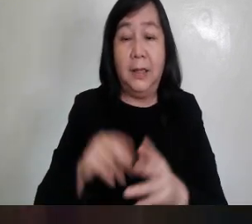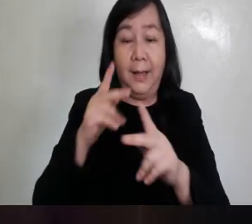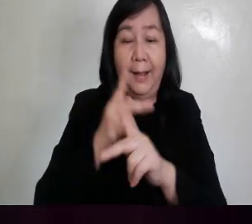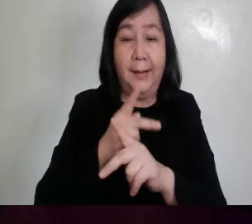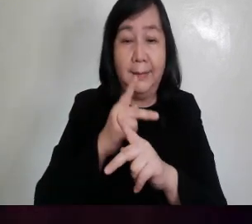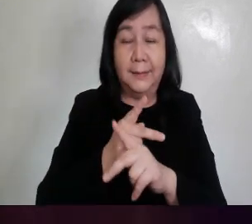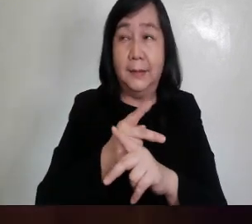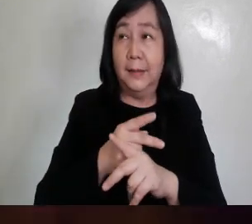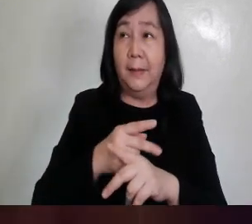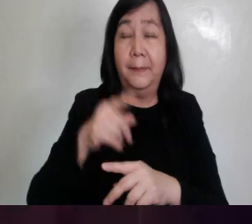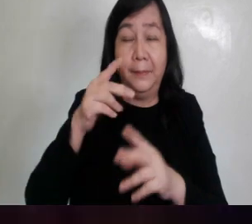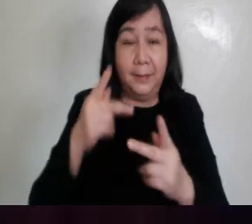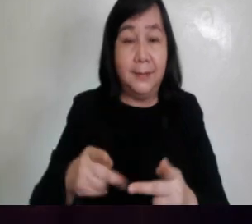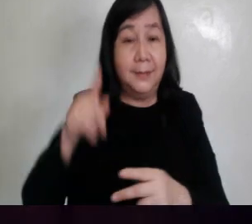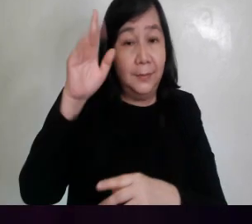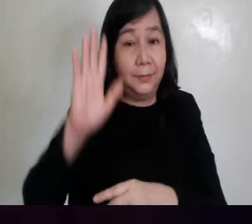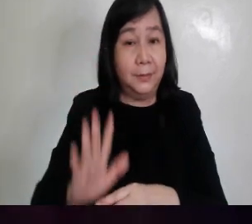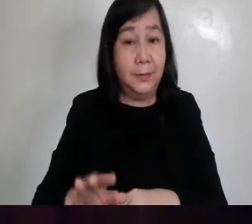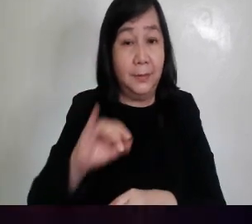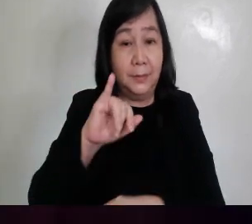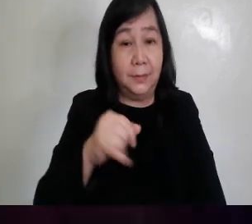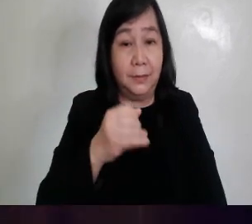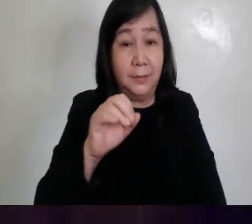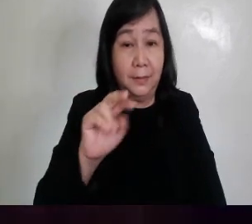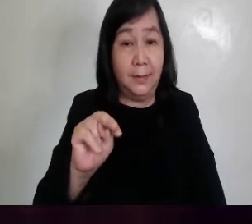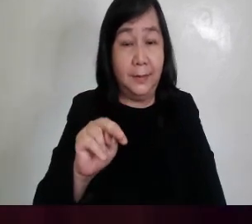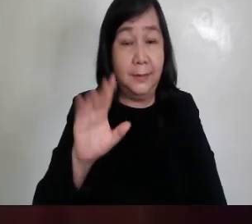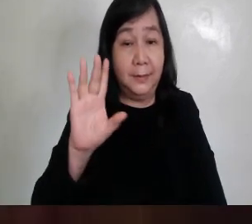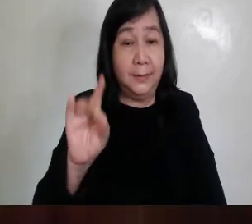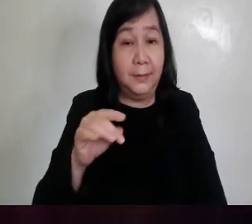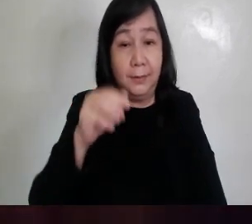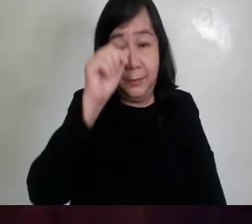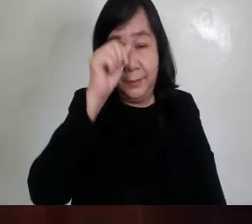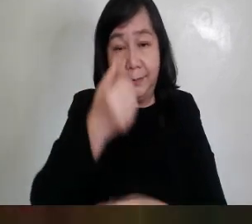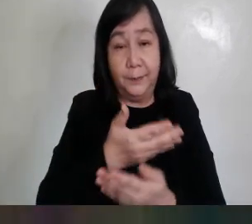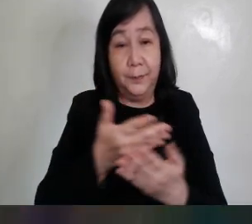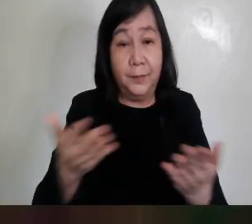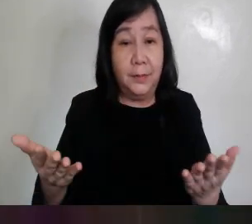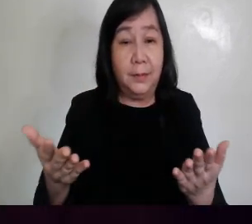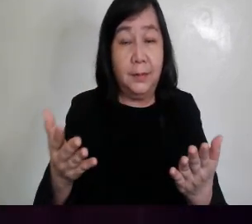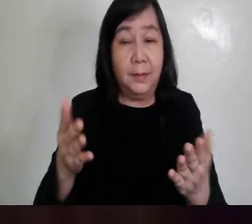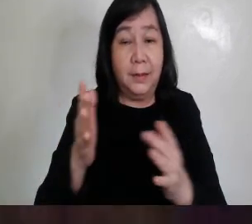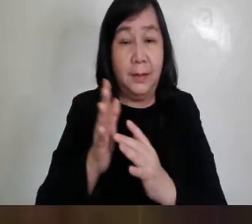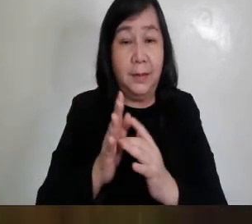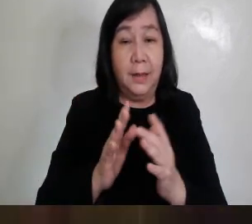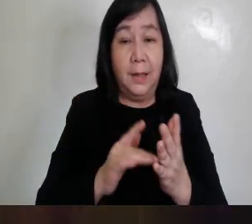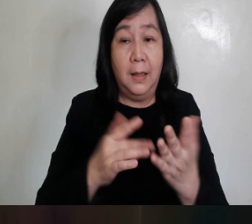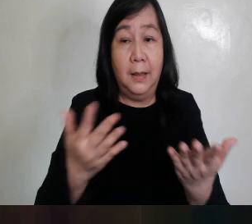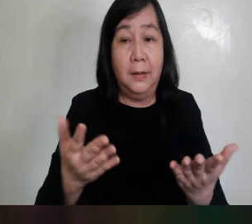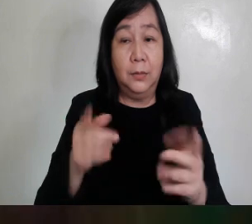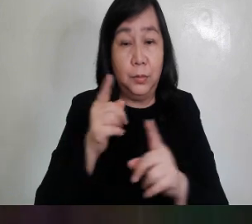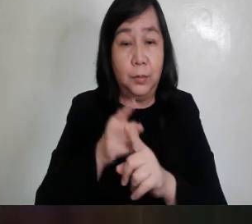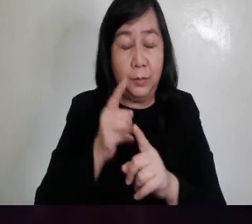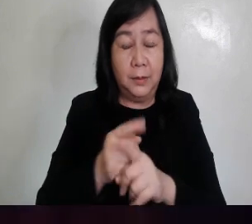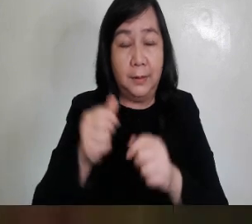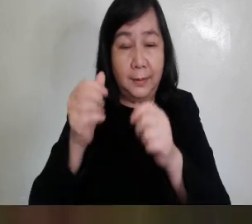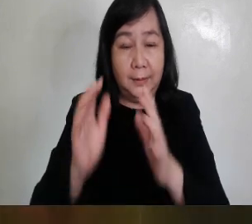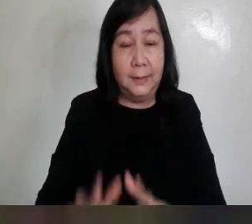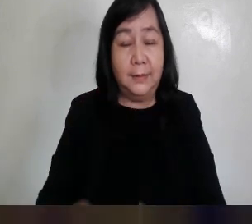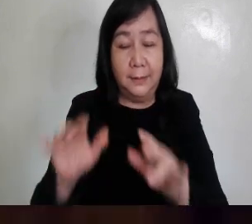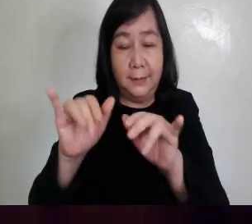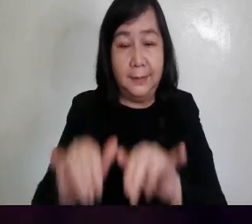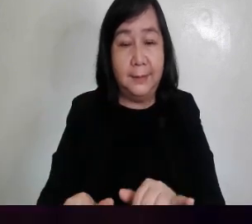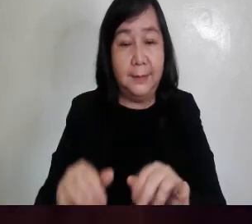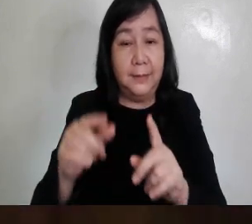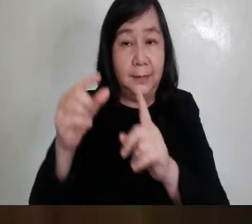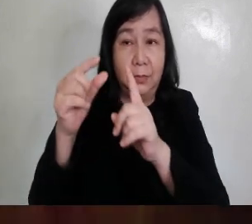ng presensya ng Diyos. Sa John 8, ipinaalala ni Jesus na ang tunay na alagad ay nananatili sa kanyang